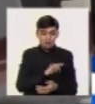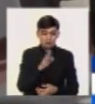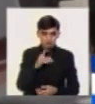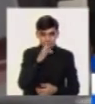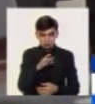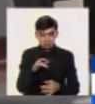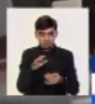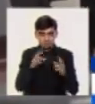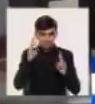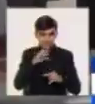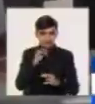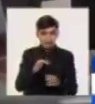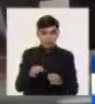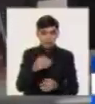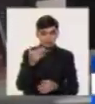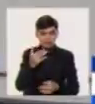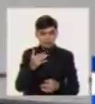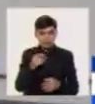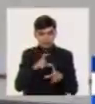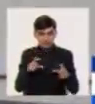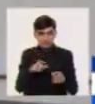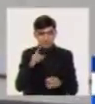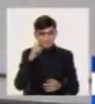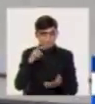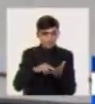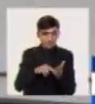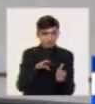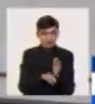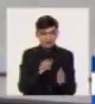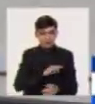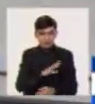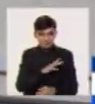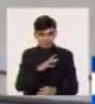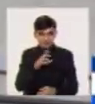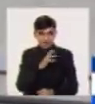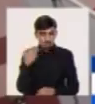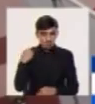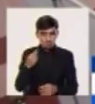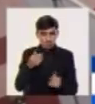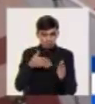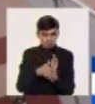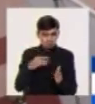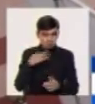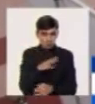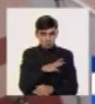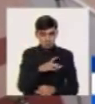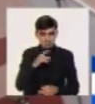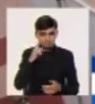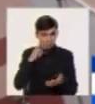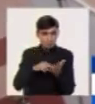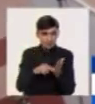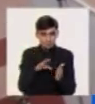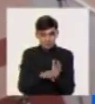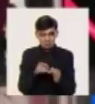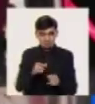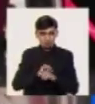жоқ па белгісіз. Сондықтан облыс белсенділері жоспарсыз жұмыс істеген басшылардың кесірінен қанша ақша ел игілігіне емес желге ұшатын